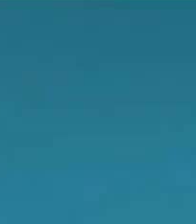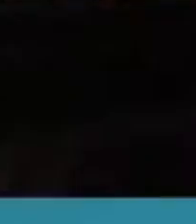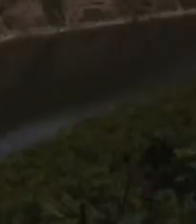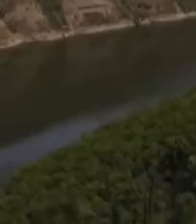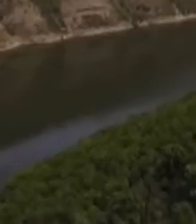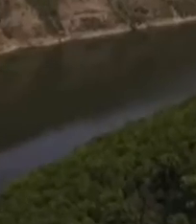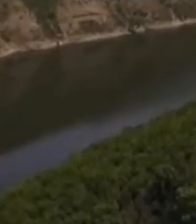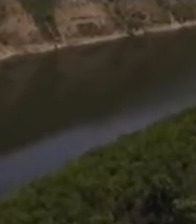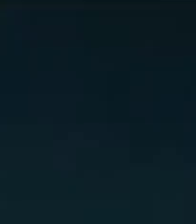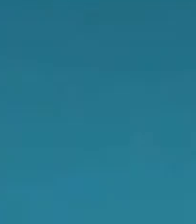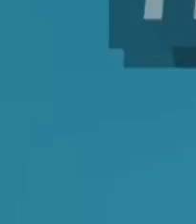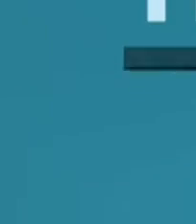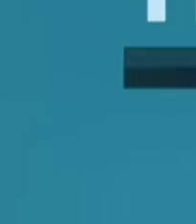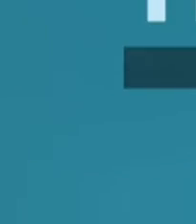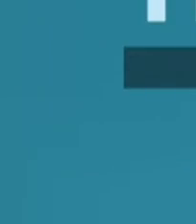Музика